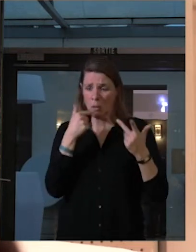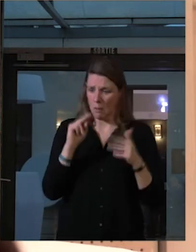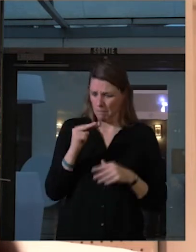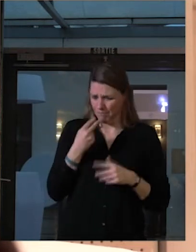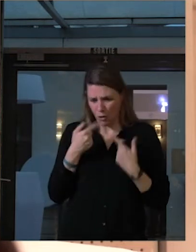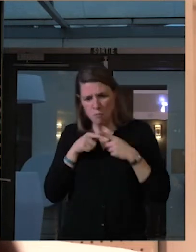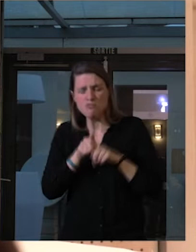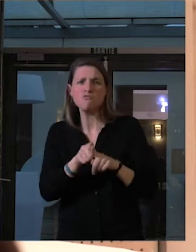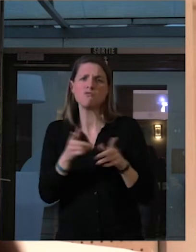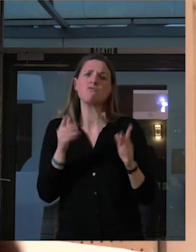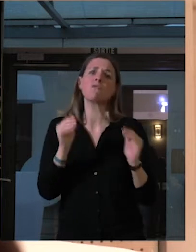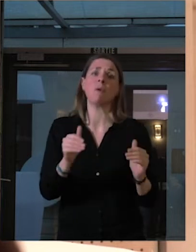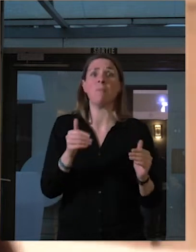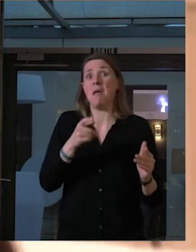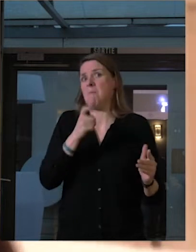avoir encore aujourd'hui.